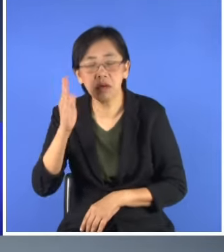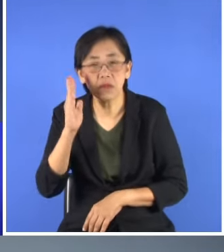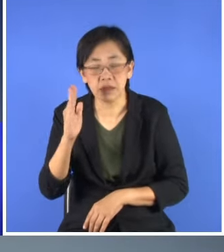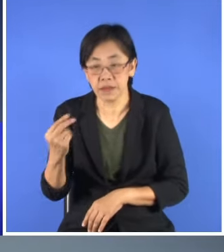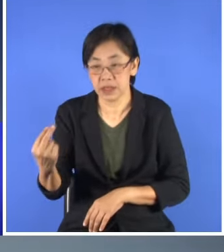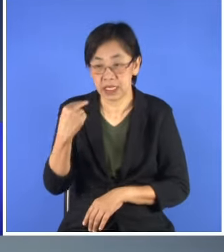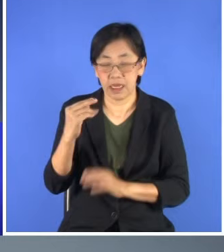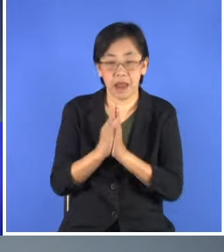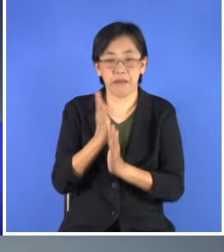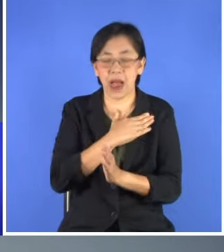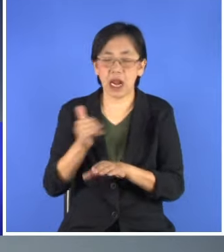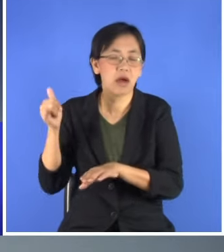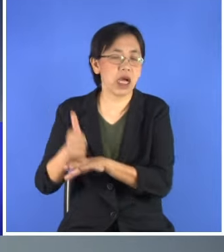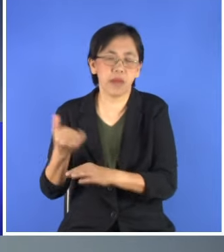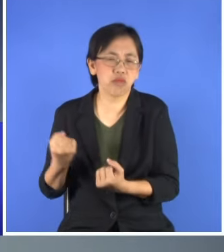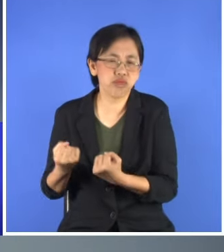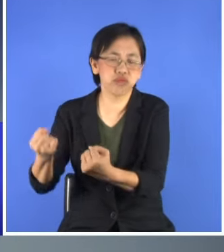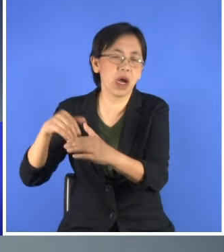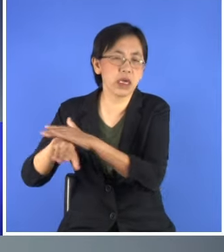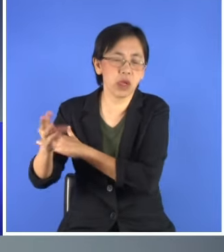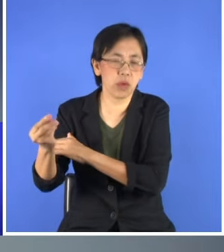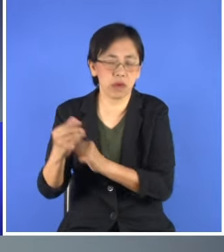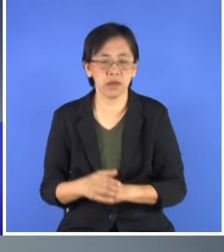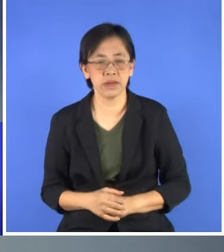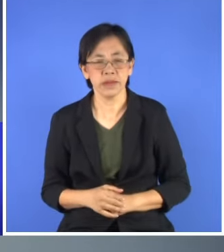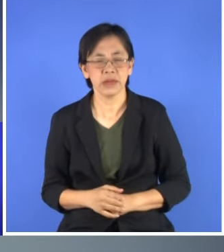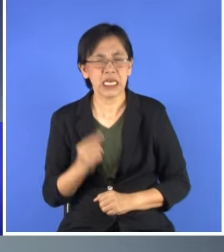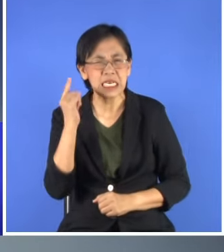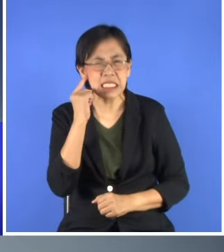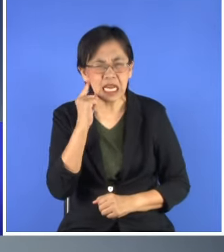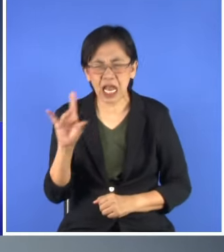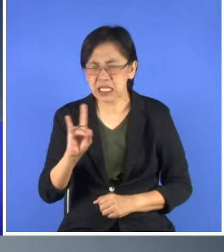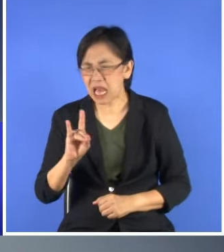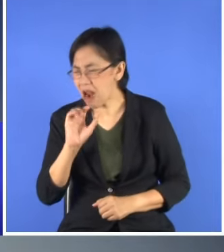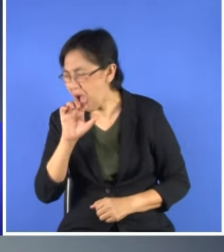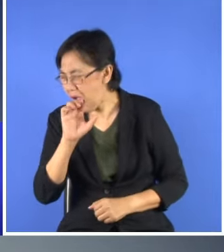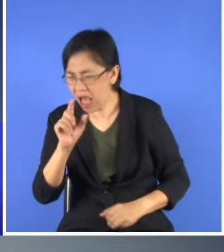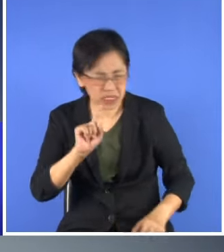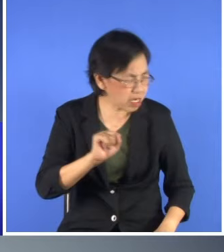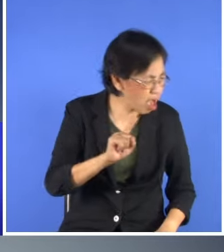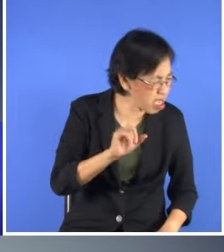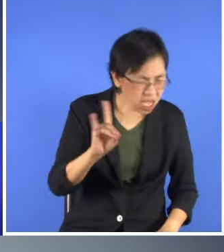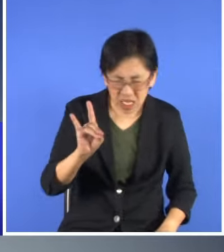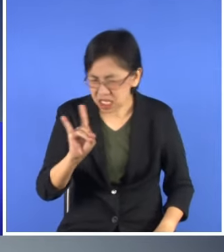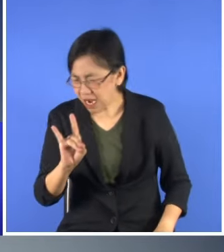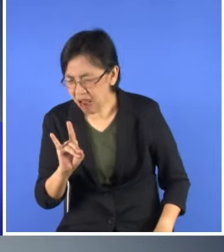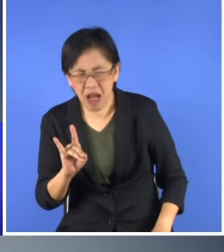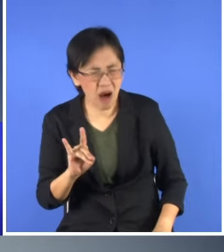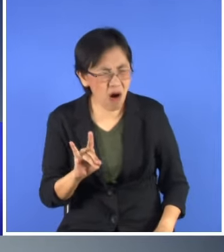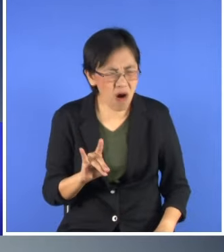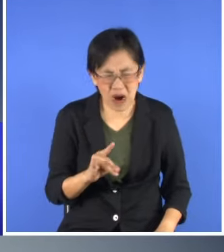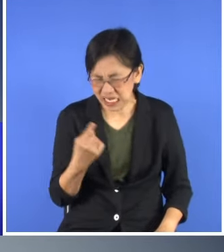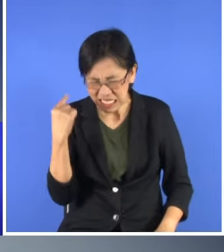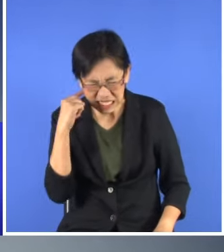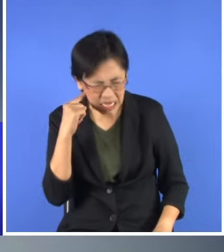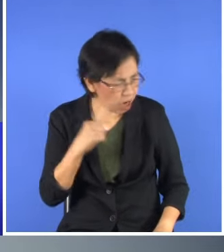พระปั๊บเรีบขึ้นรถเนี่ยขับออกไปอย่างรวดเร็วต่อมาเนี่ยได้ยินเสียงสัตว์ร้องอะไรบางอย่างมันสัตว์ร้องร้องอิ้งอั้ๆอังอยู่นี่ที่ว่า